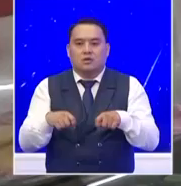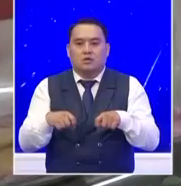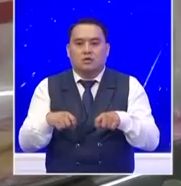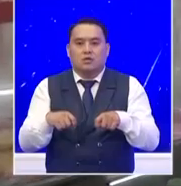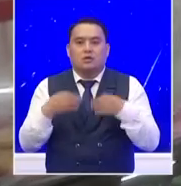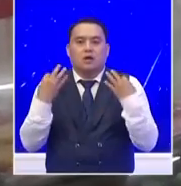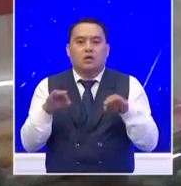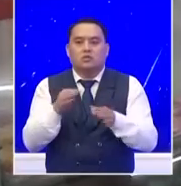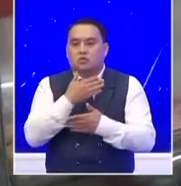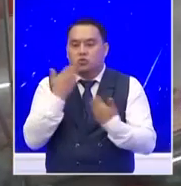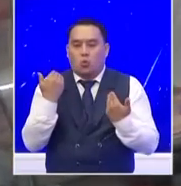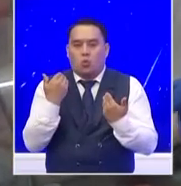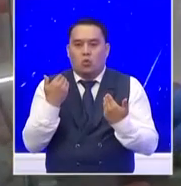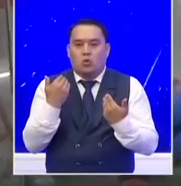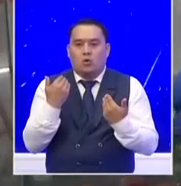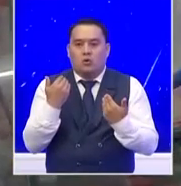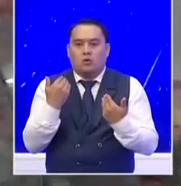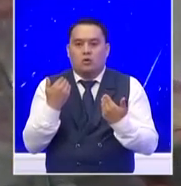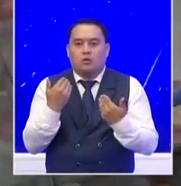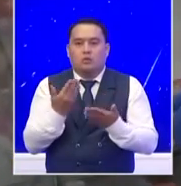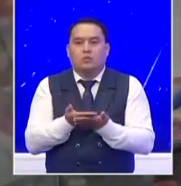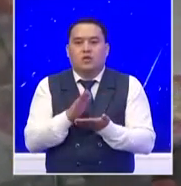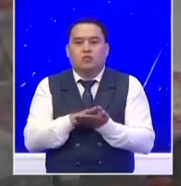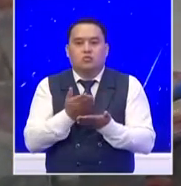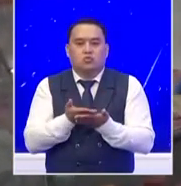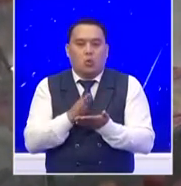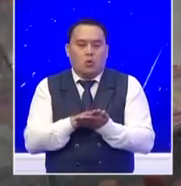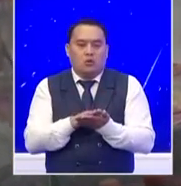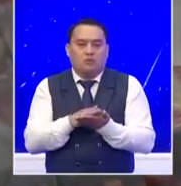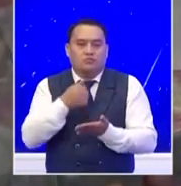Рұқсатсыз. Уже даже қара чебуректер уже нелер уже.